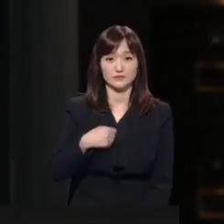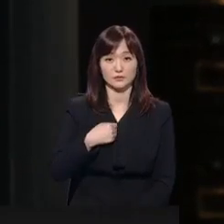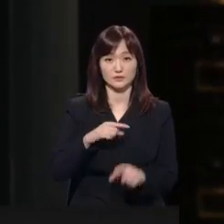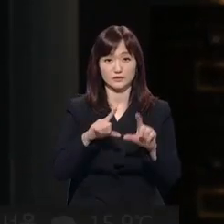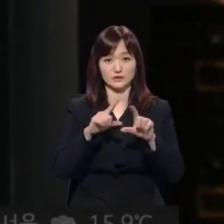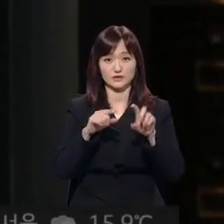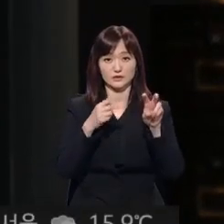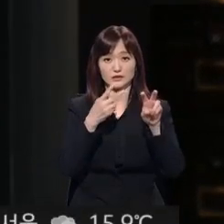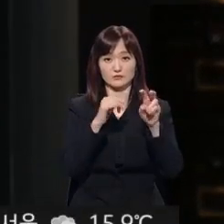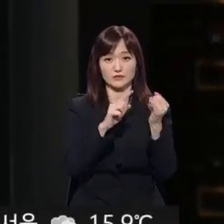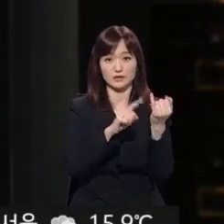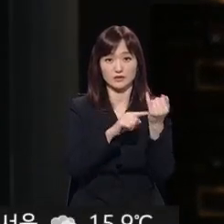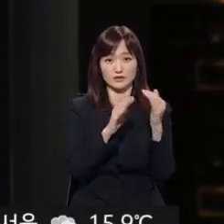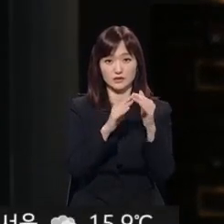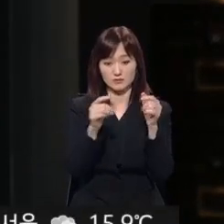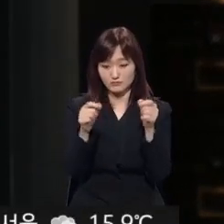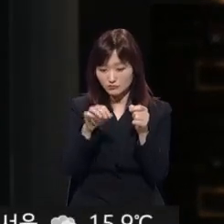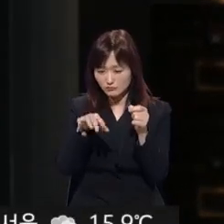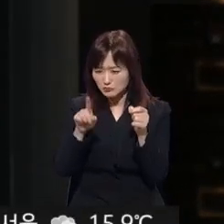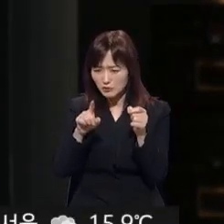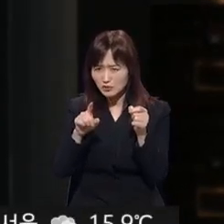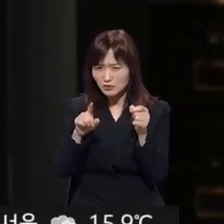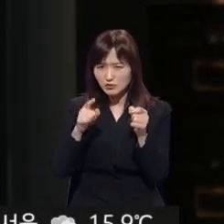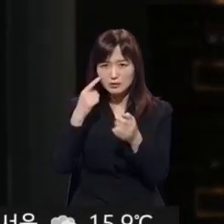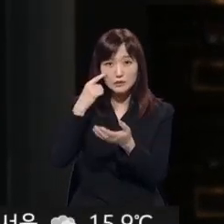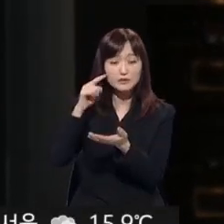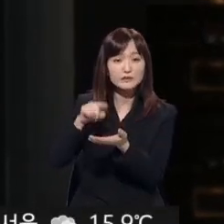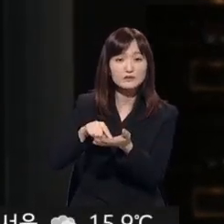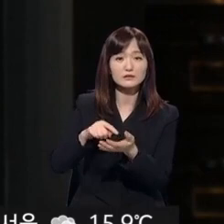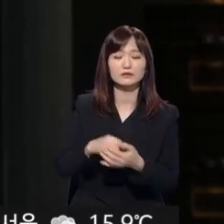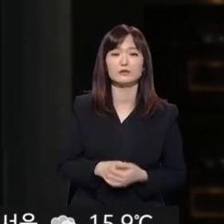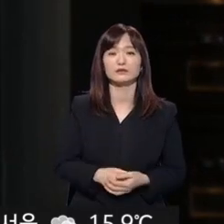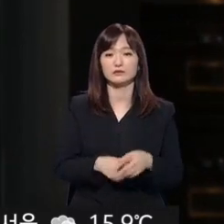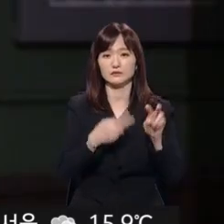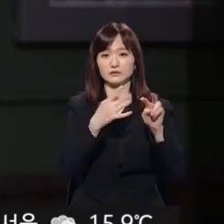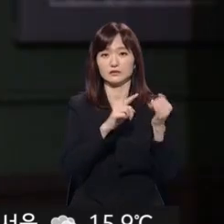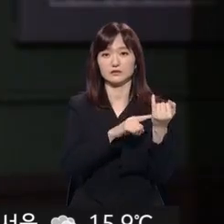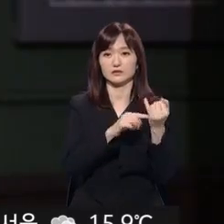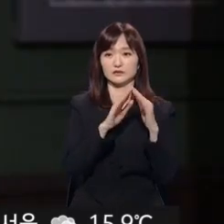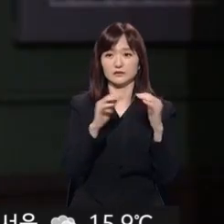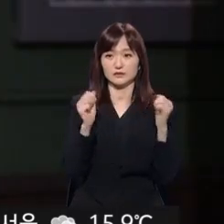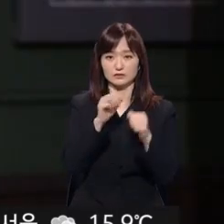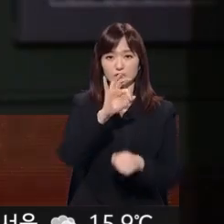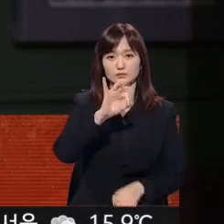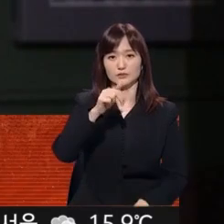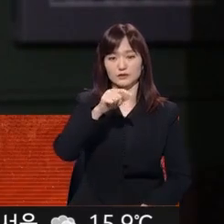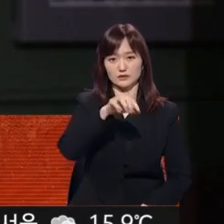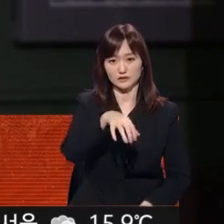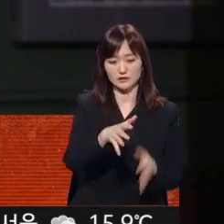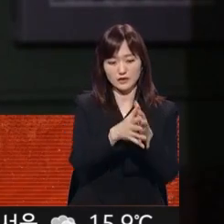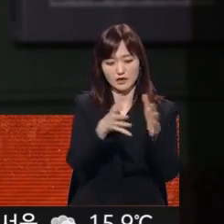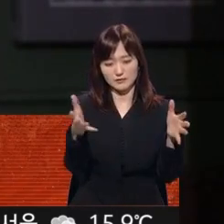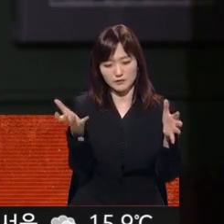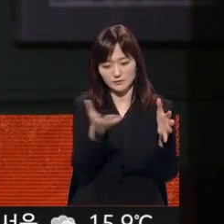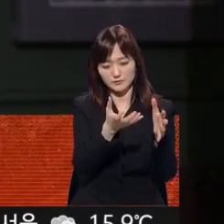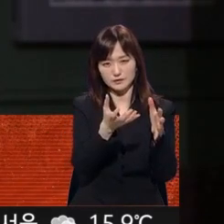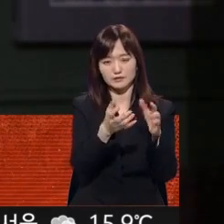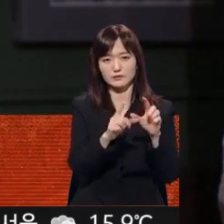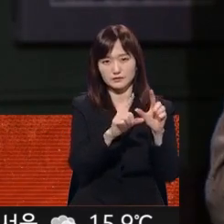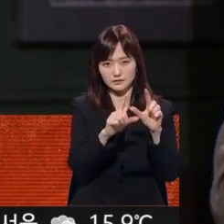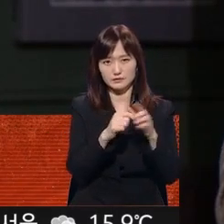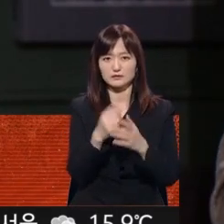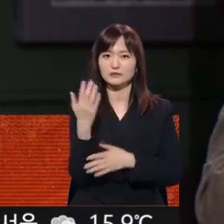혼자 사는 20대 여성의 집 앞에서 뭔가가 발견됐습니다네 20대 여성은 전북 익산에 한 아파트에 살고 있었는데요 지난